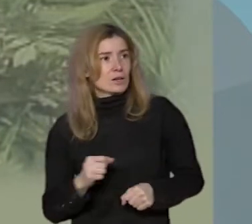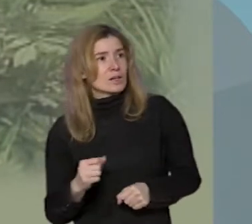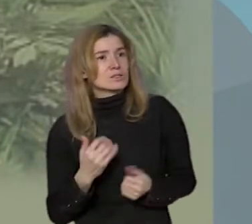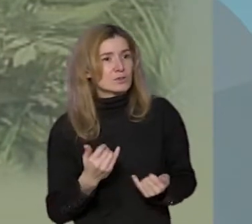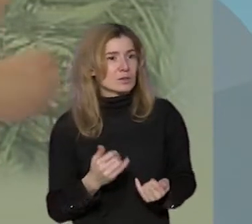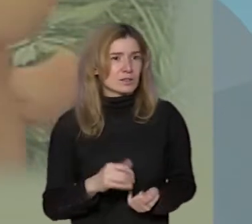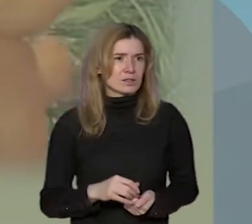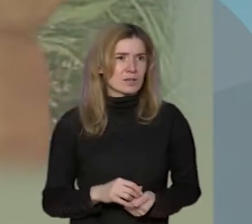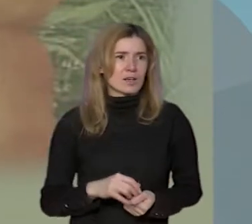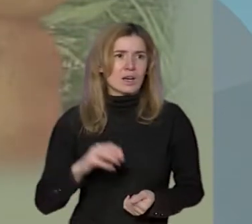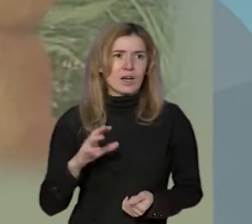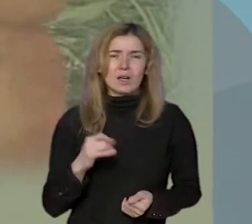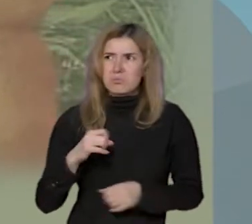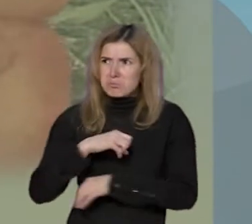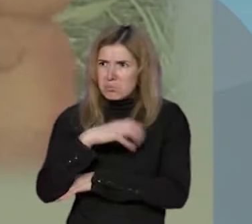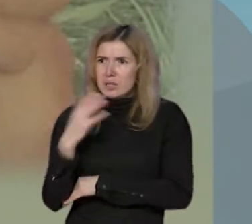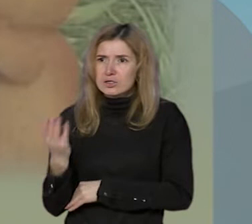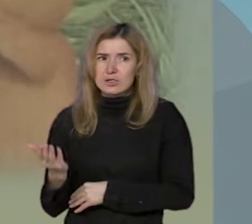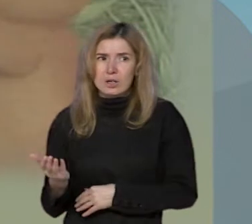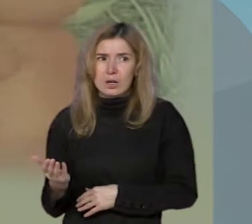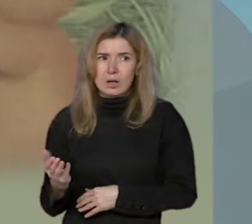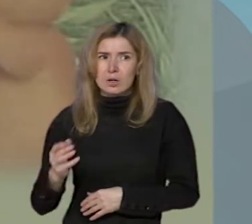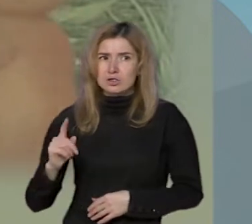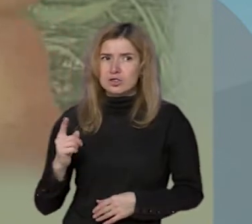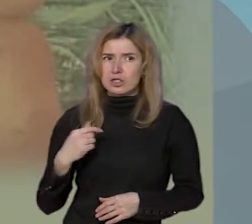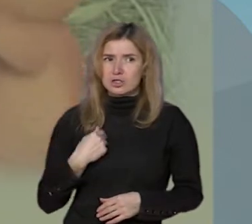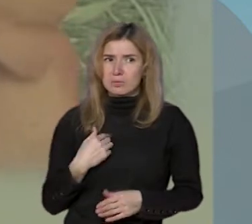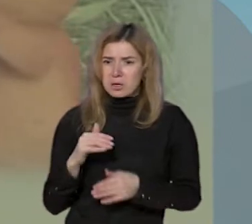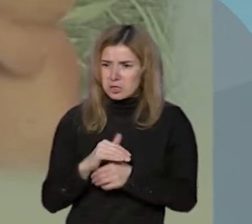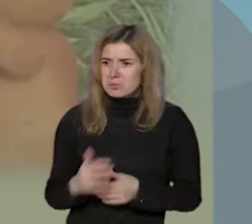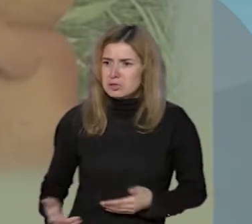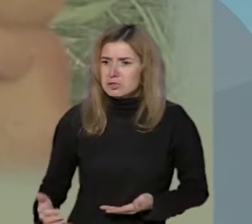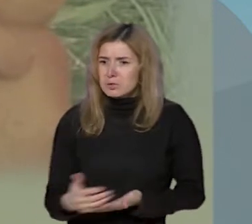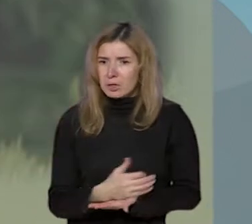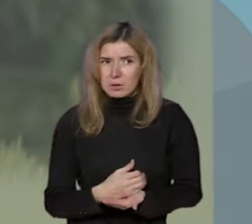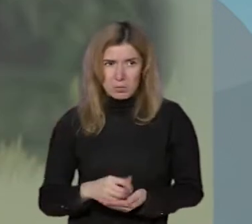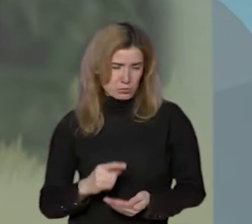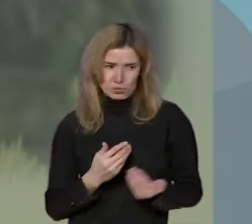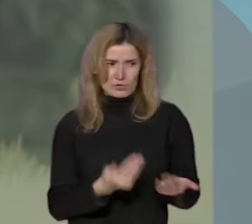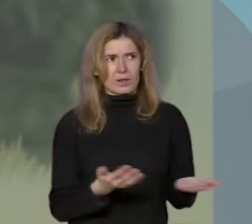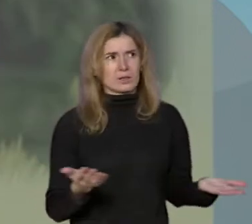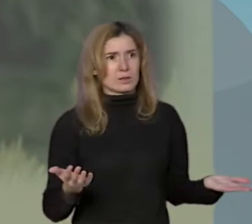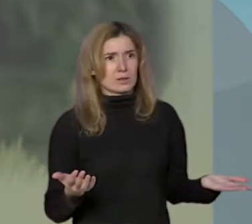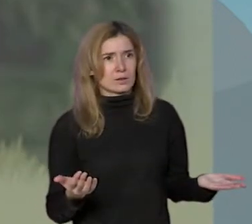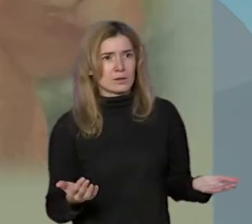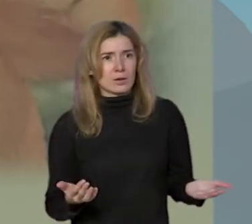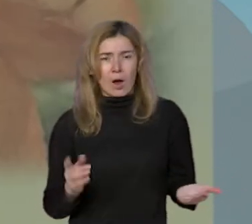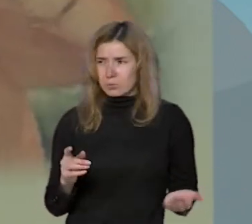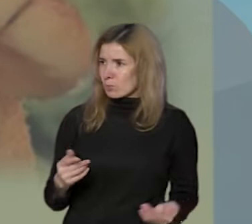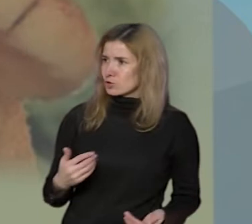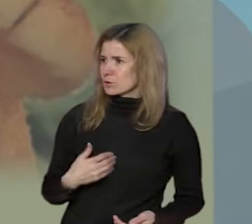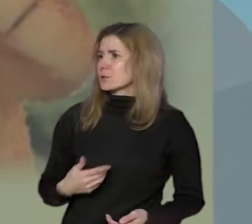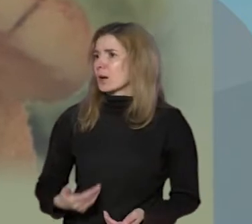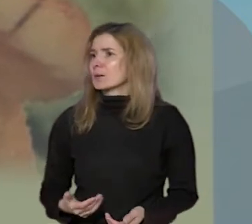и носочок. Эй, Белочка, ты зачем мои грибы собираешь? Почему это твои?